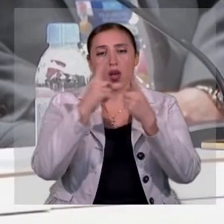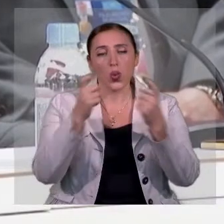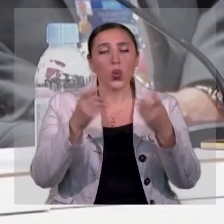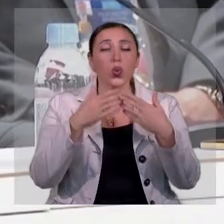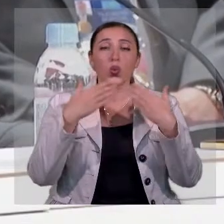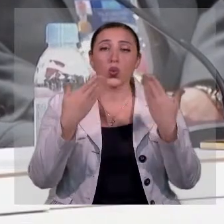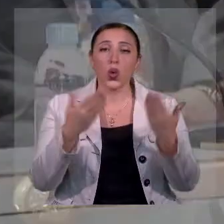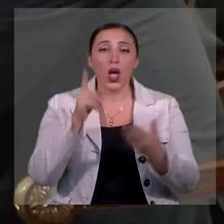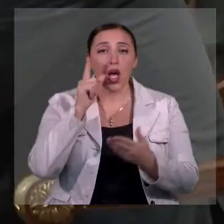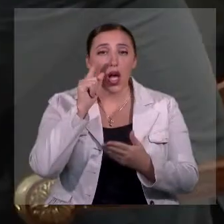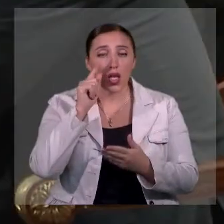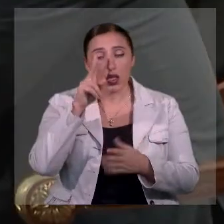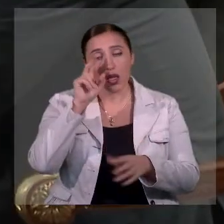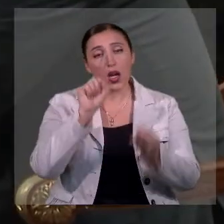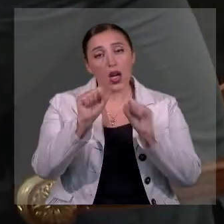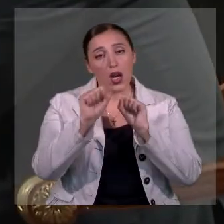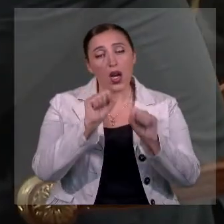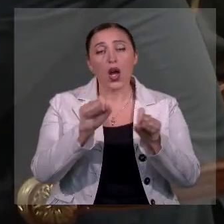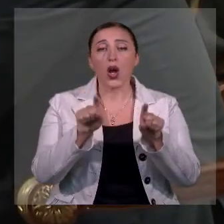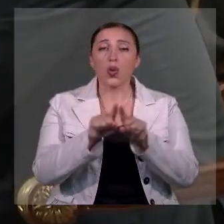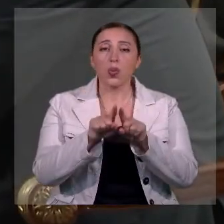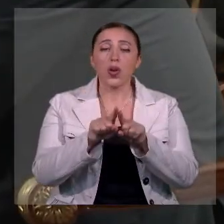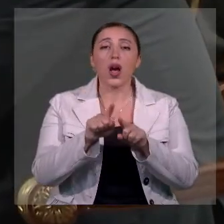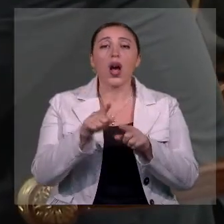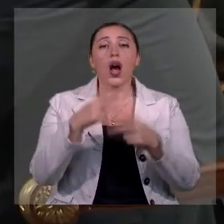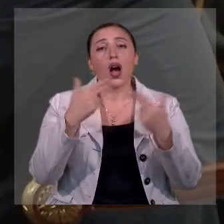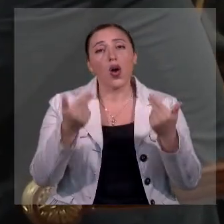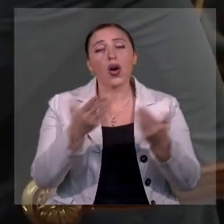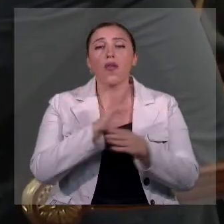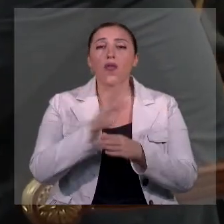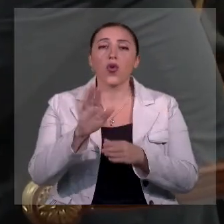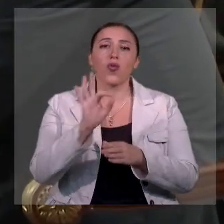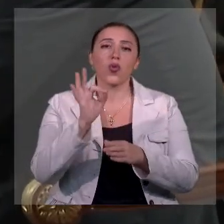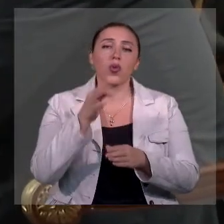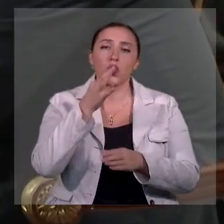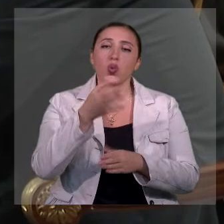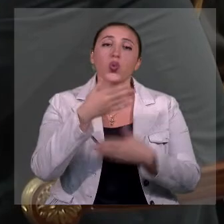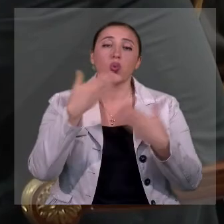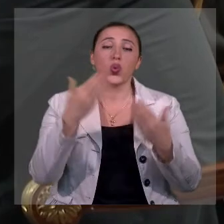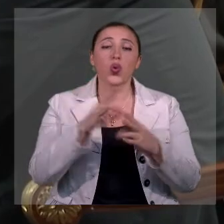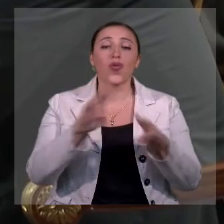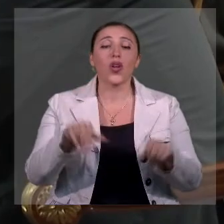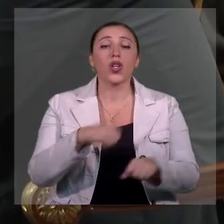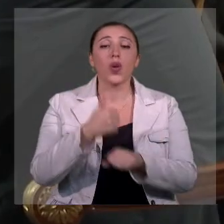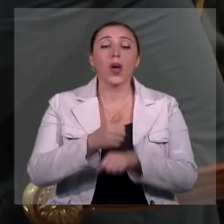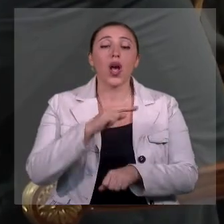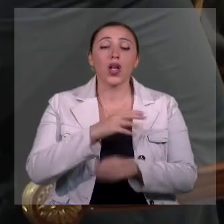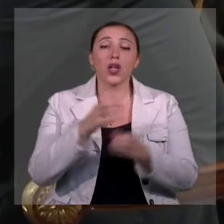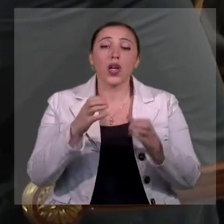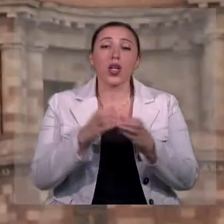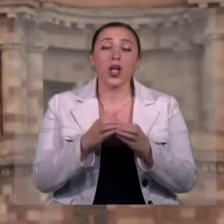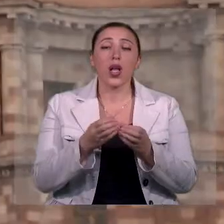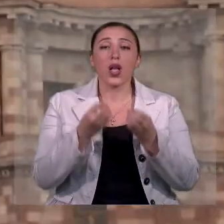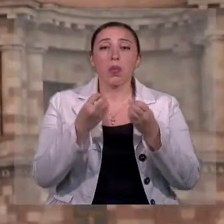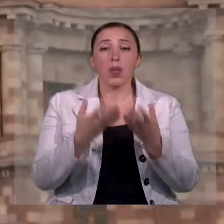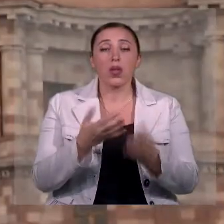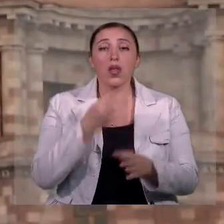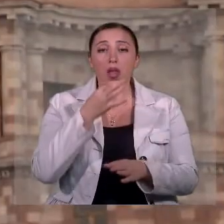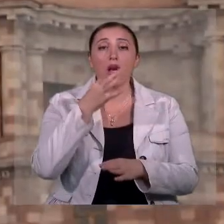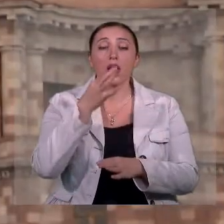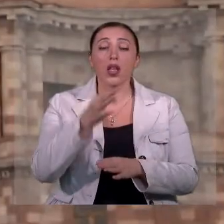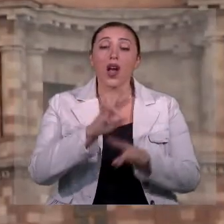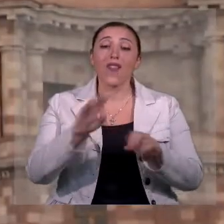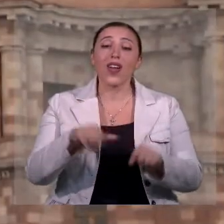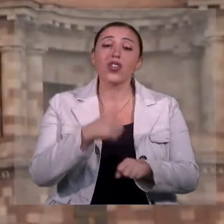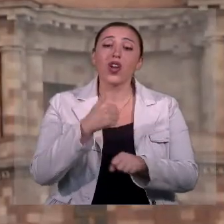տարածել։ Հայաստանի կառավարությունից էլ ոչ հերքում, ոչ էլ հաստատում են։ Վարչապետի աշխատակազմից ազատությանը միայն ասացին, թե